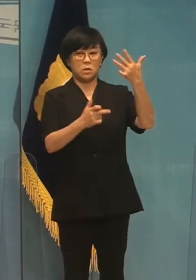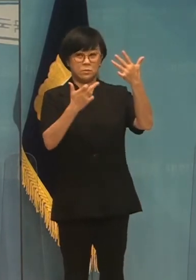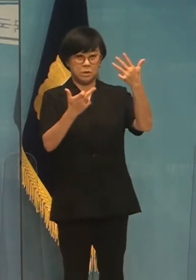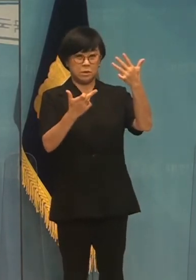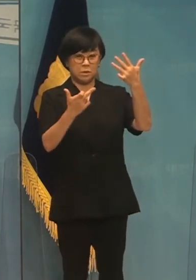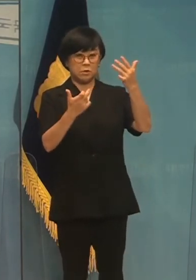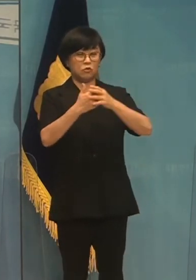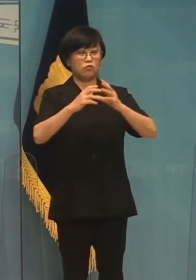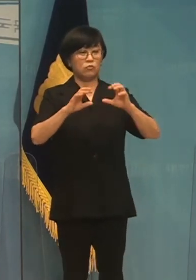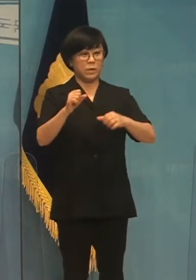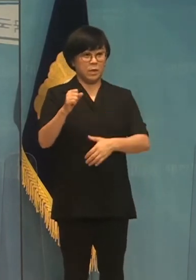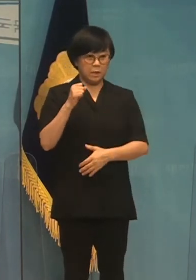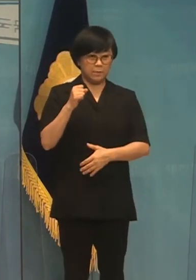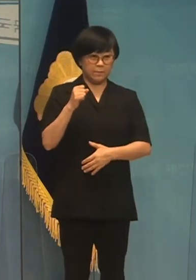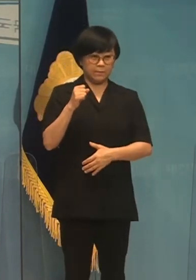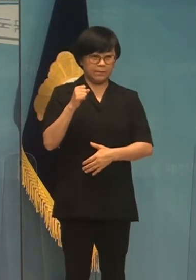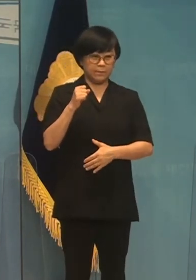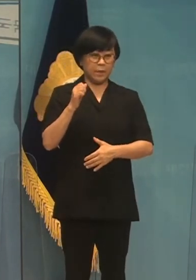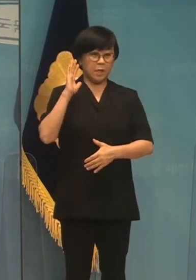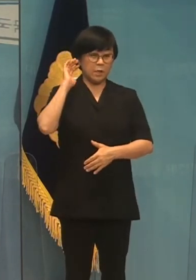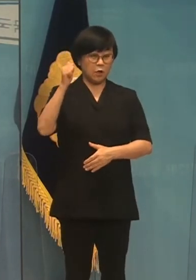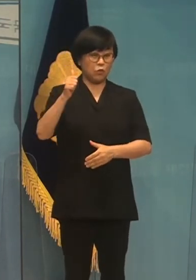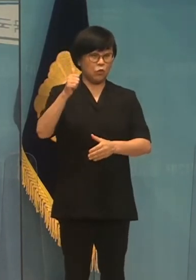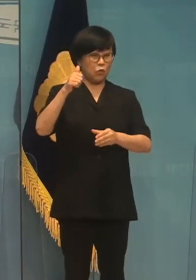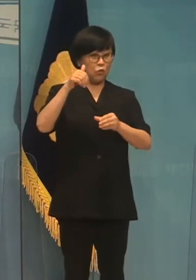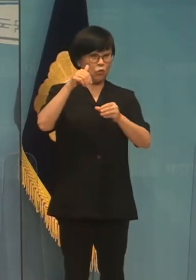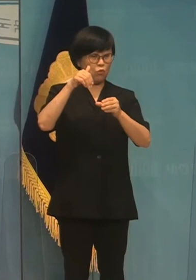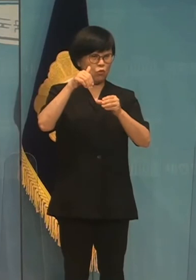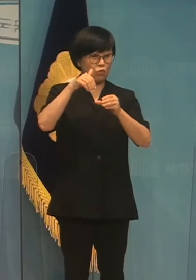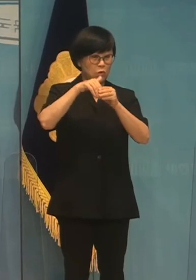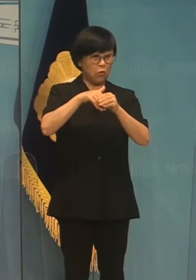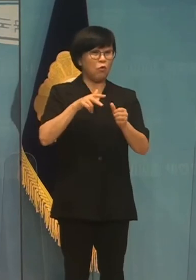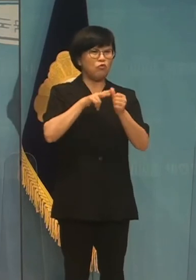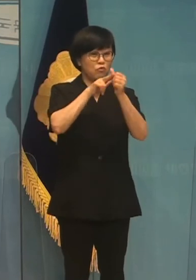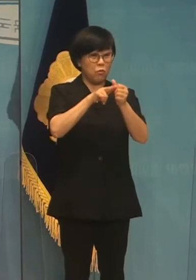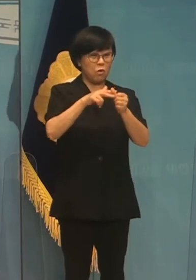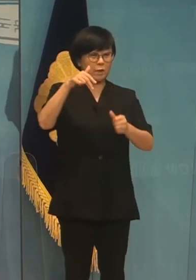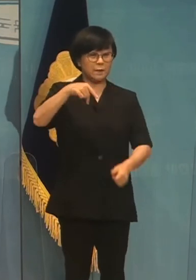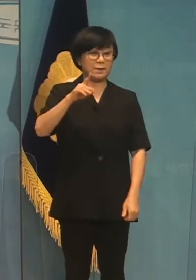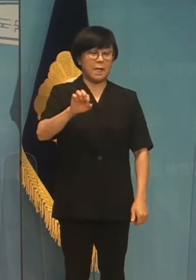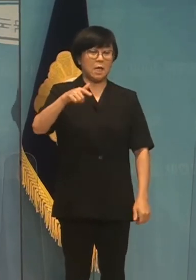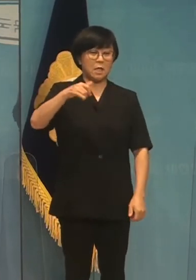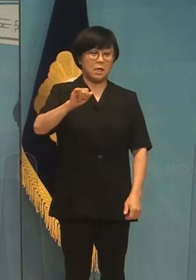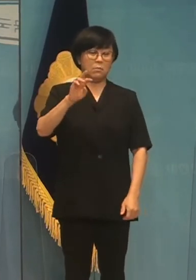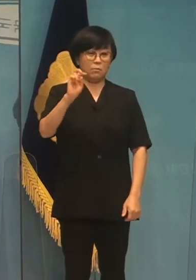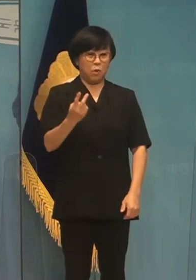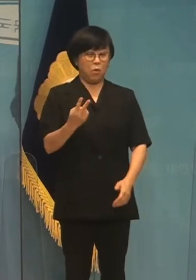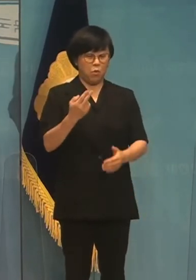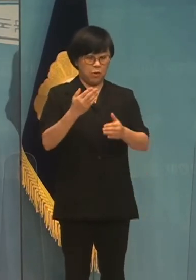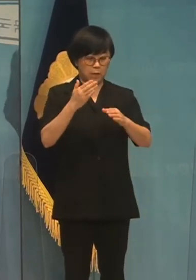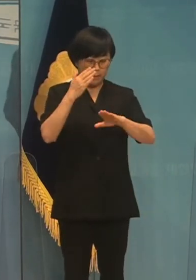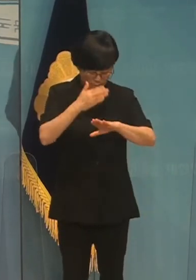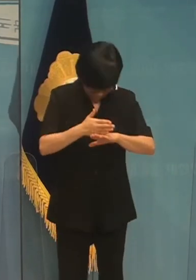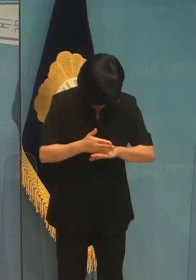17일 국민의힘 대선 경선 후보 장기표. 예, 감사합니다.